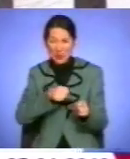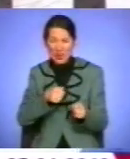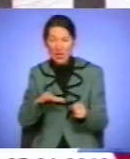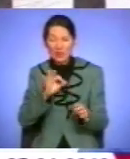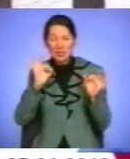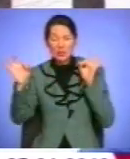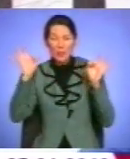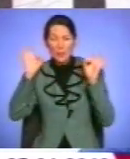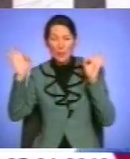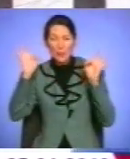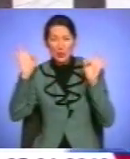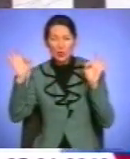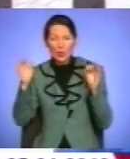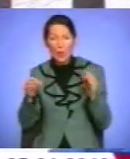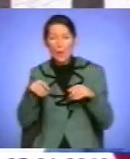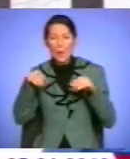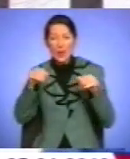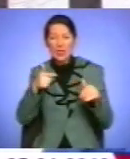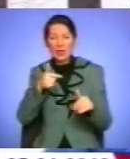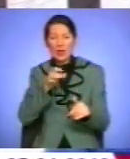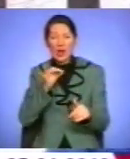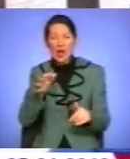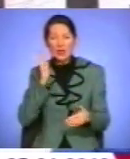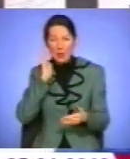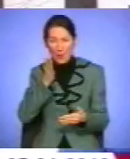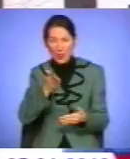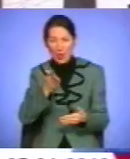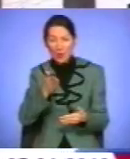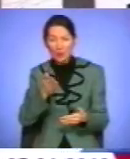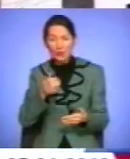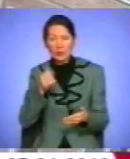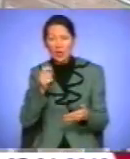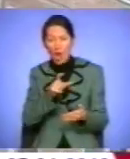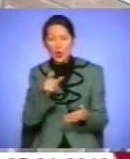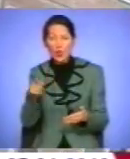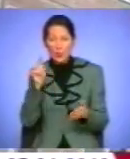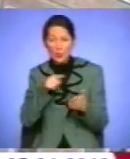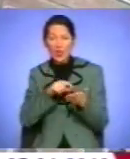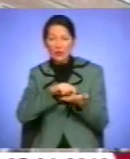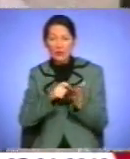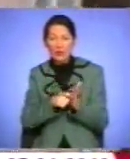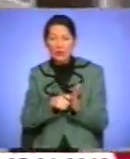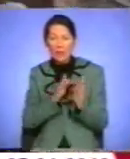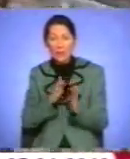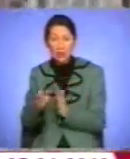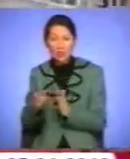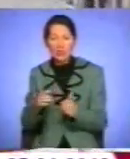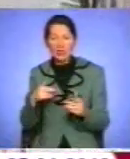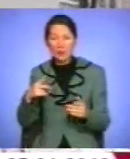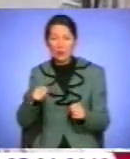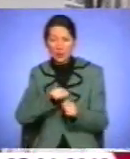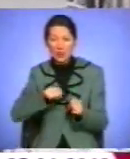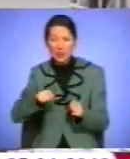шум, гази вихлопні напряму йдуть людям до квартир. Періодичність підрізки залежить від стану